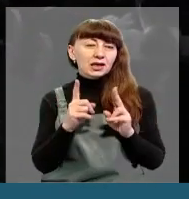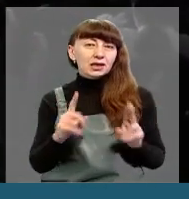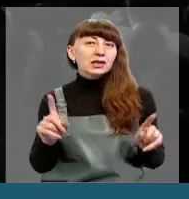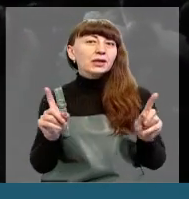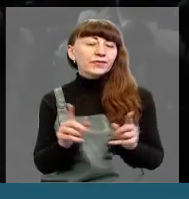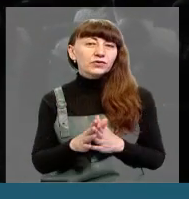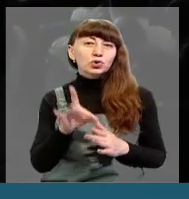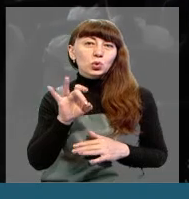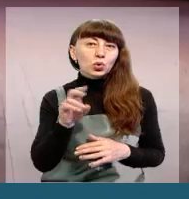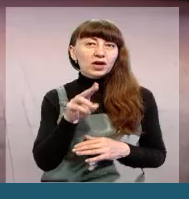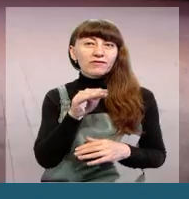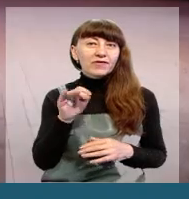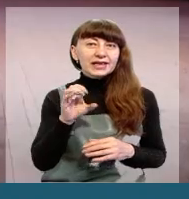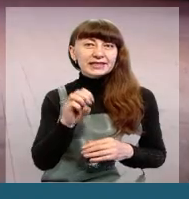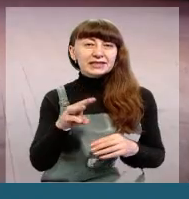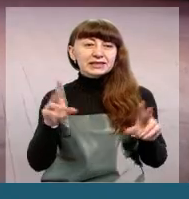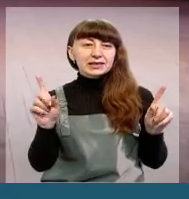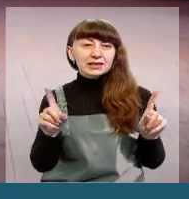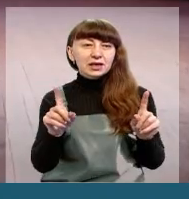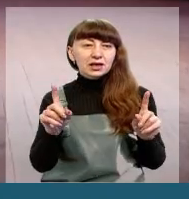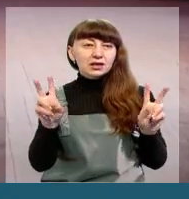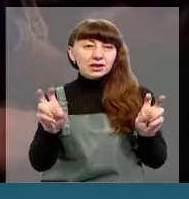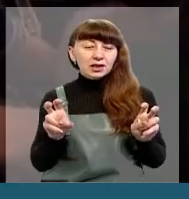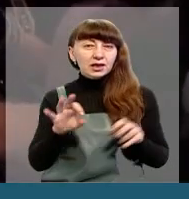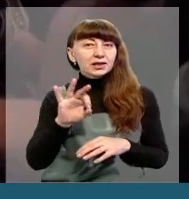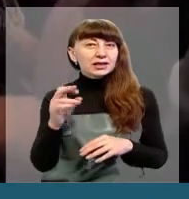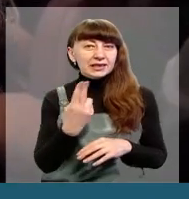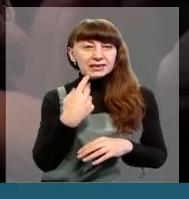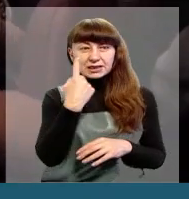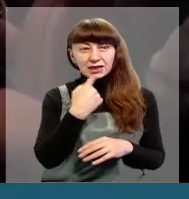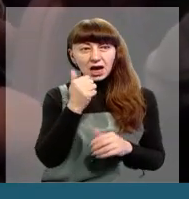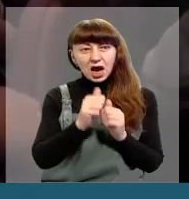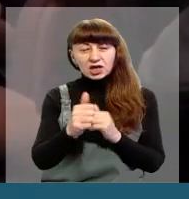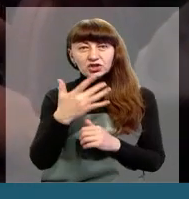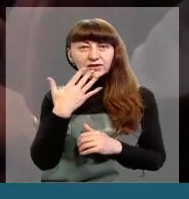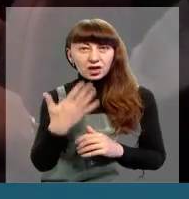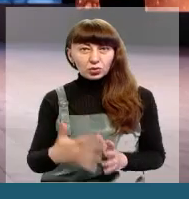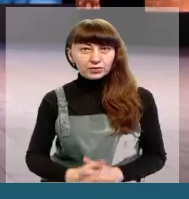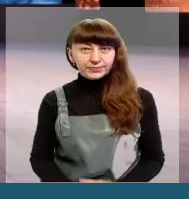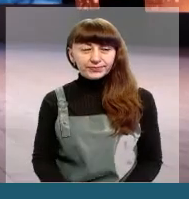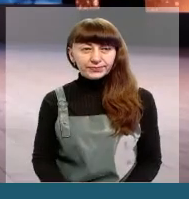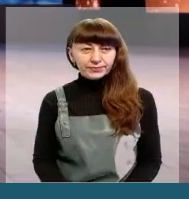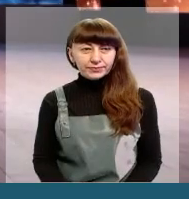фестиваля «Тюркфест». Каждое выступление – это отражение национальной идентичности и тюркской культуры.